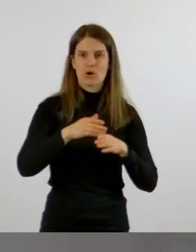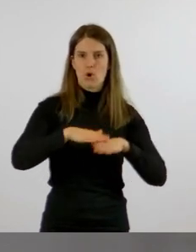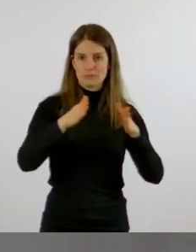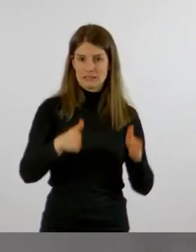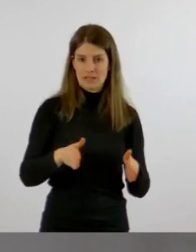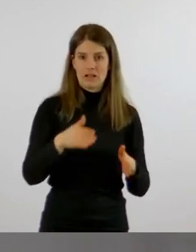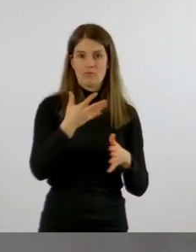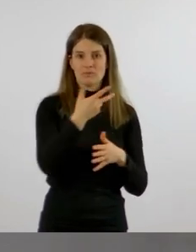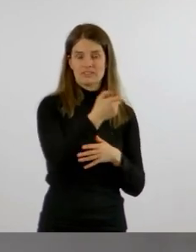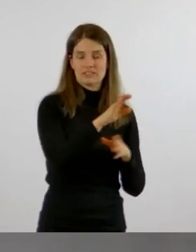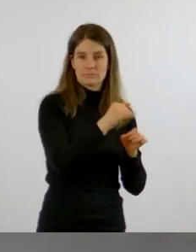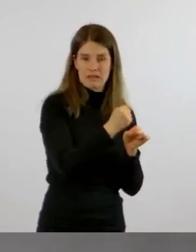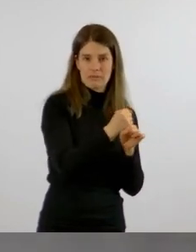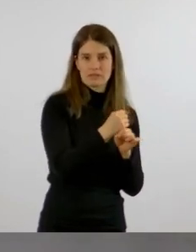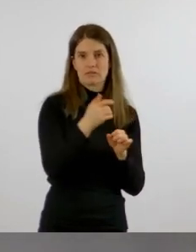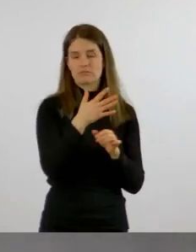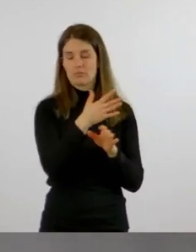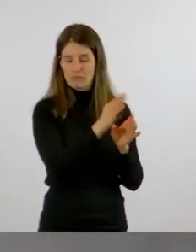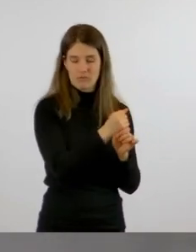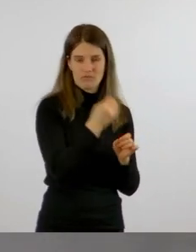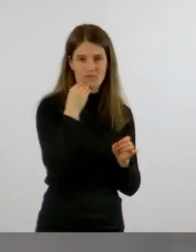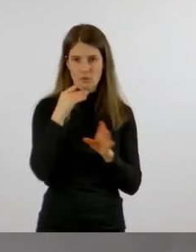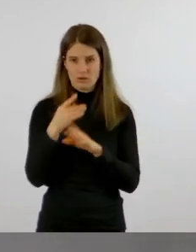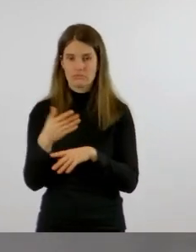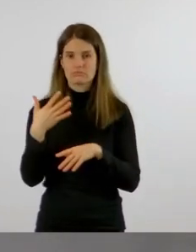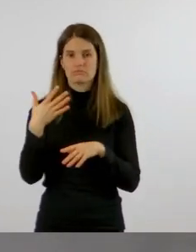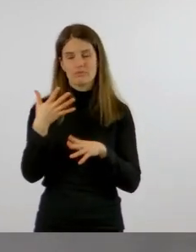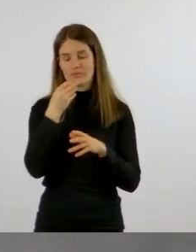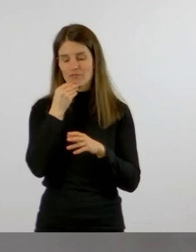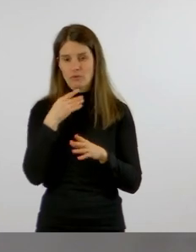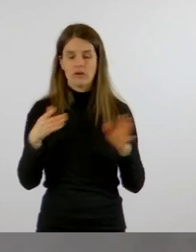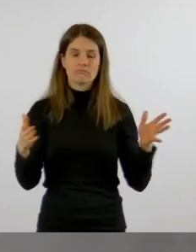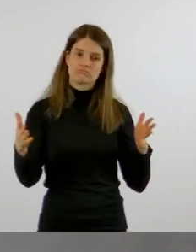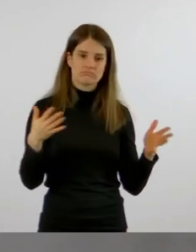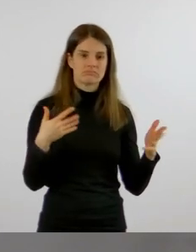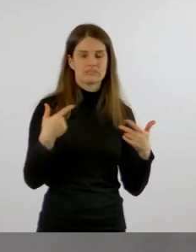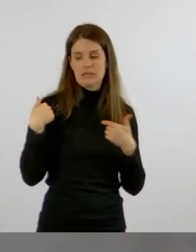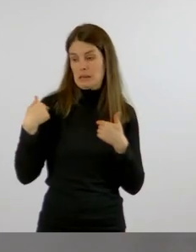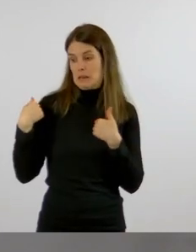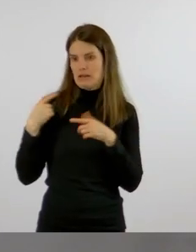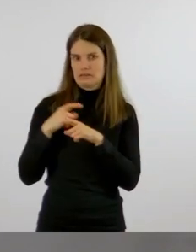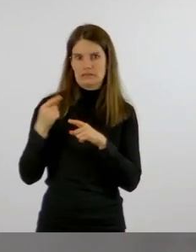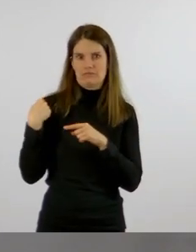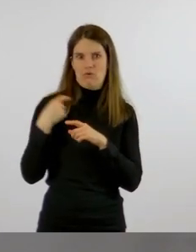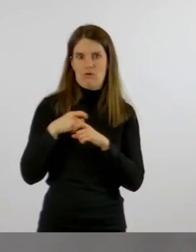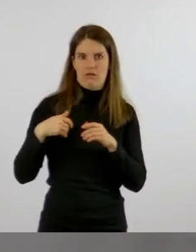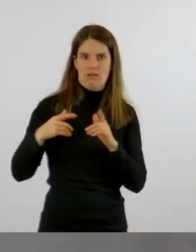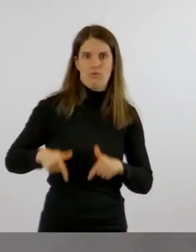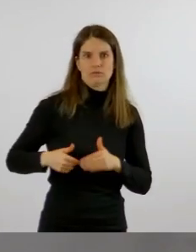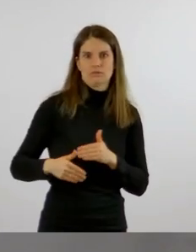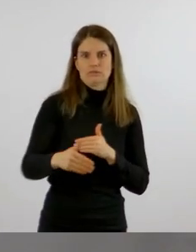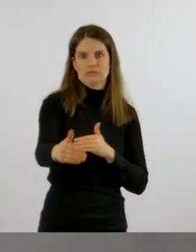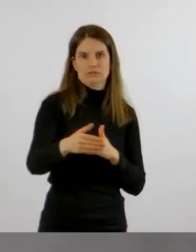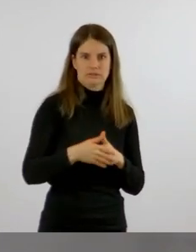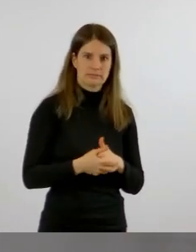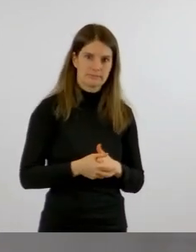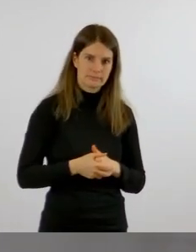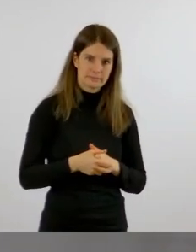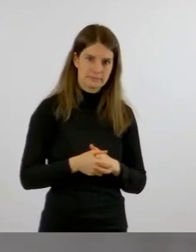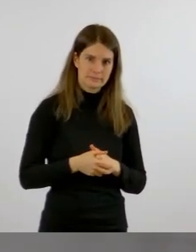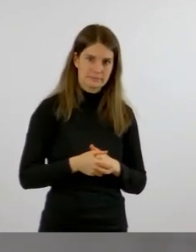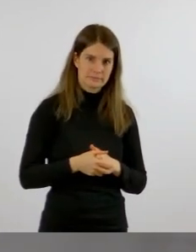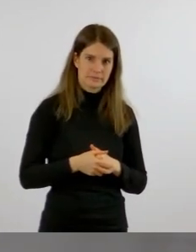positiv getestet. Das ist ein Geschehen, welches sich erst diese Woche, also das heißt seit vorgestern, herausgestellt hat.